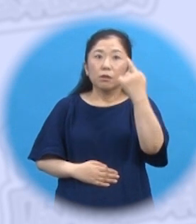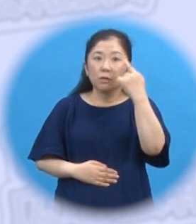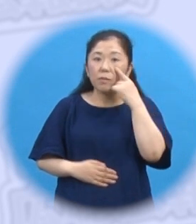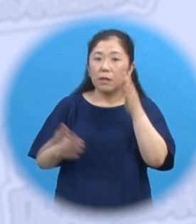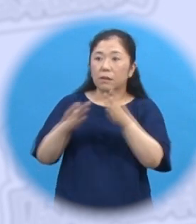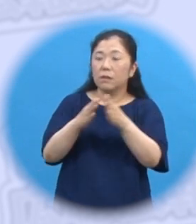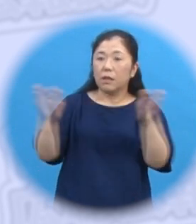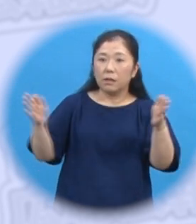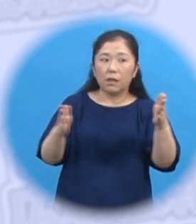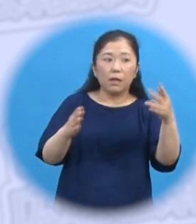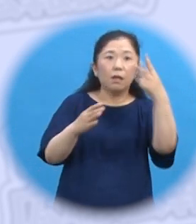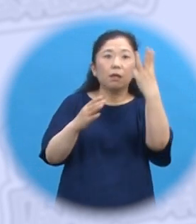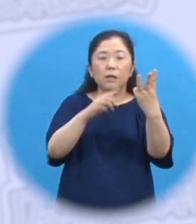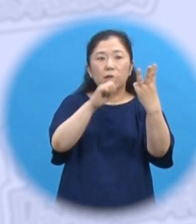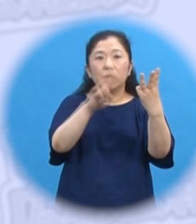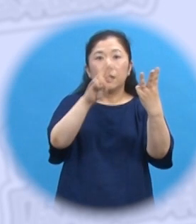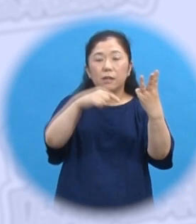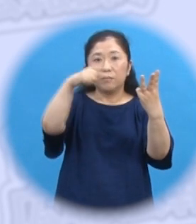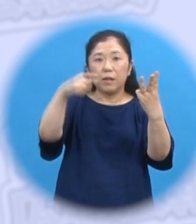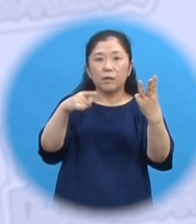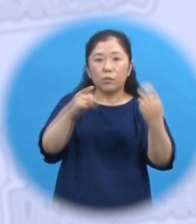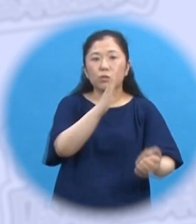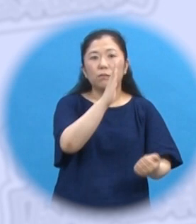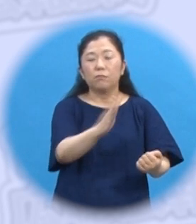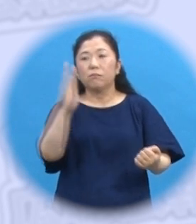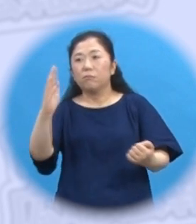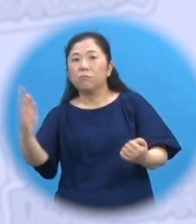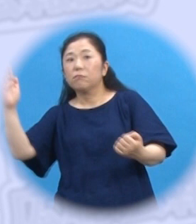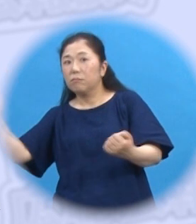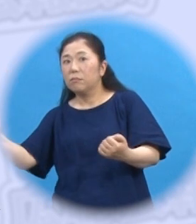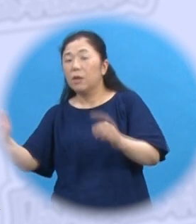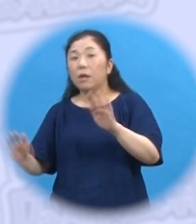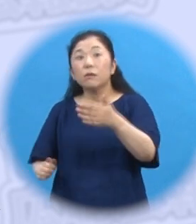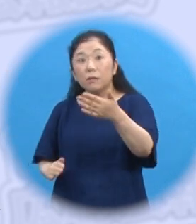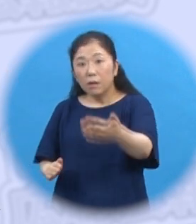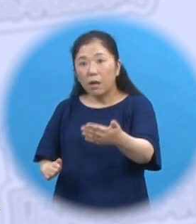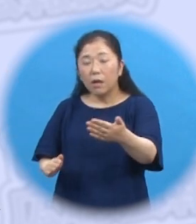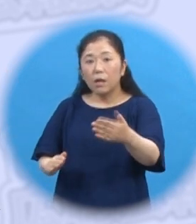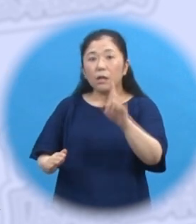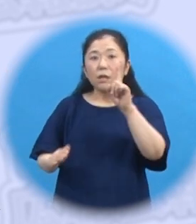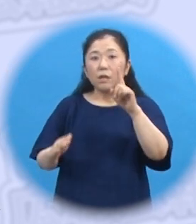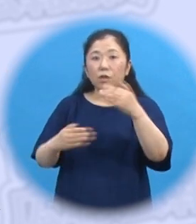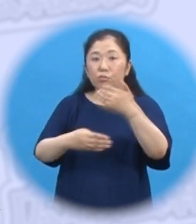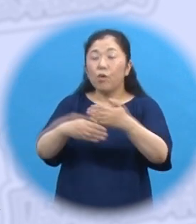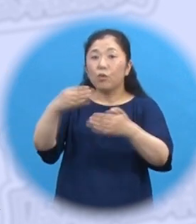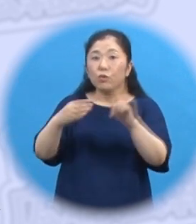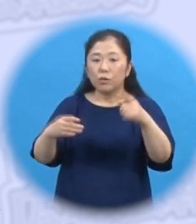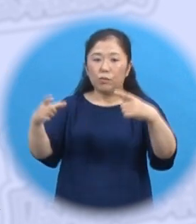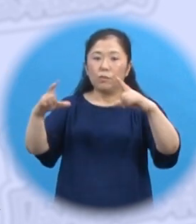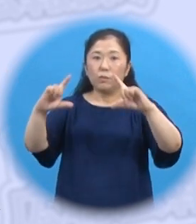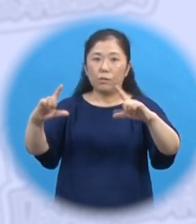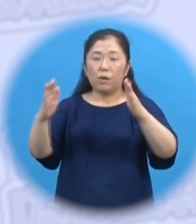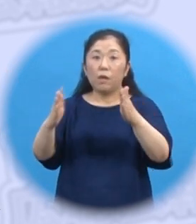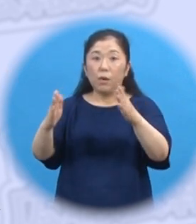さ 3.2 メートル以内ごとに控え壁はありますか？ブロック1つの幅はおよそ40センチ